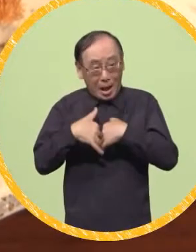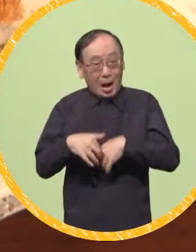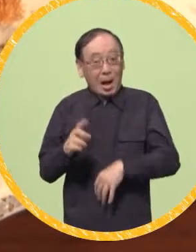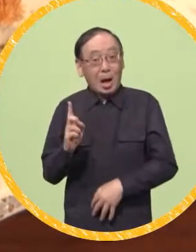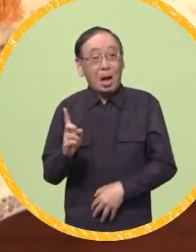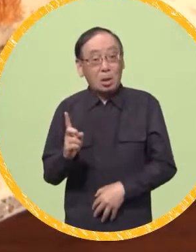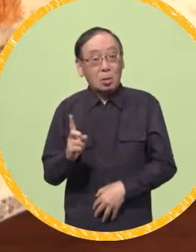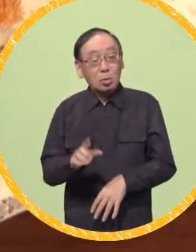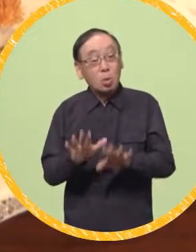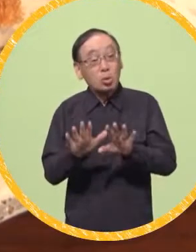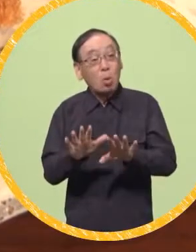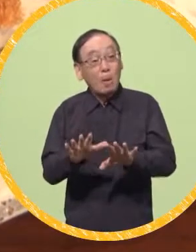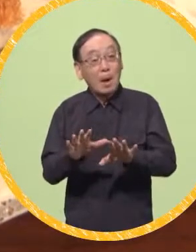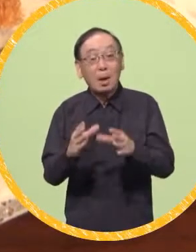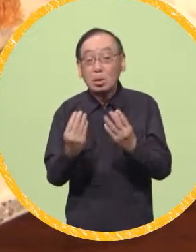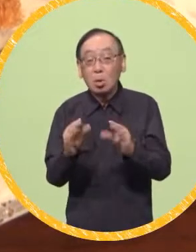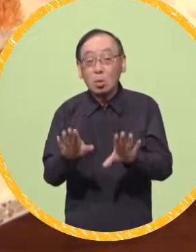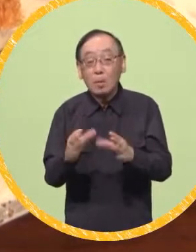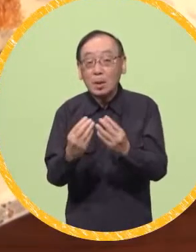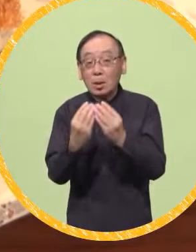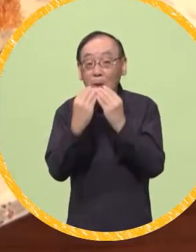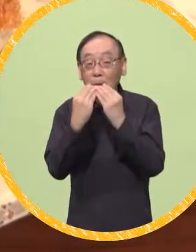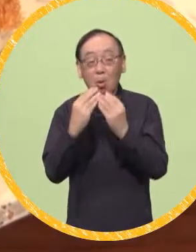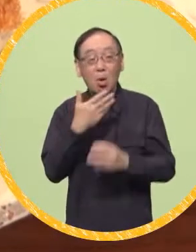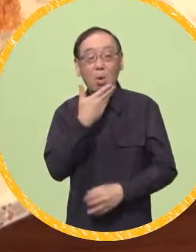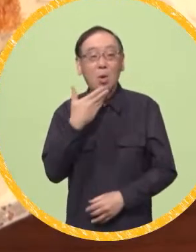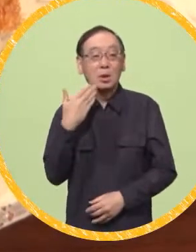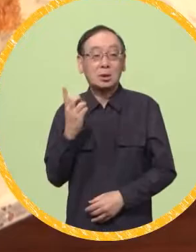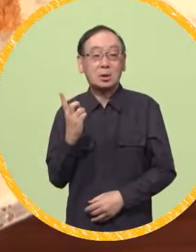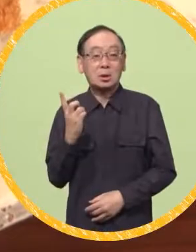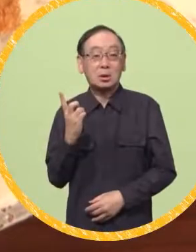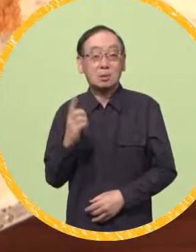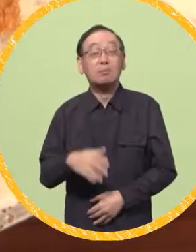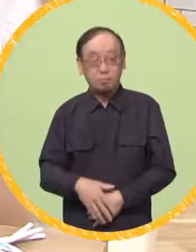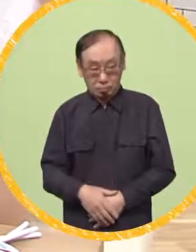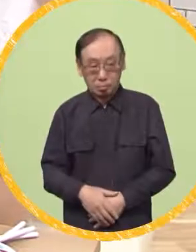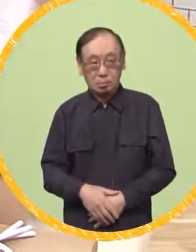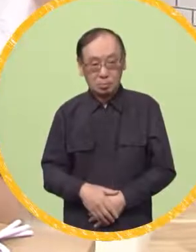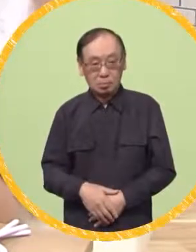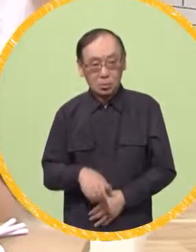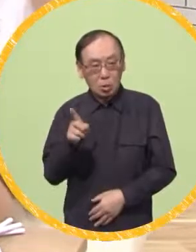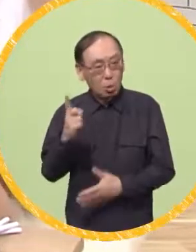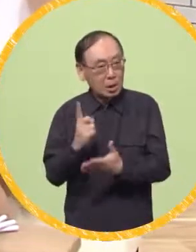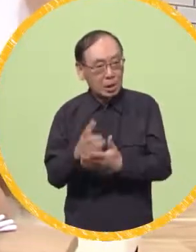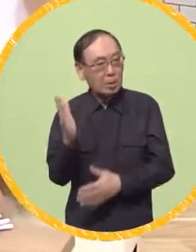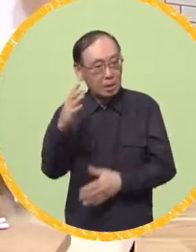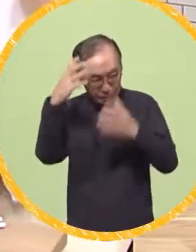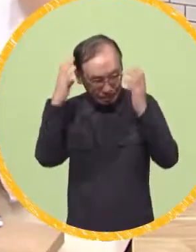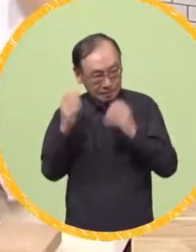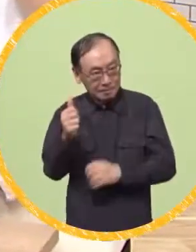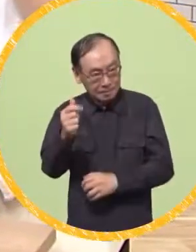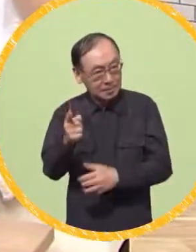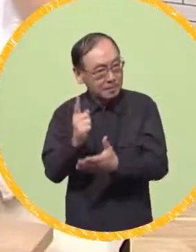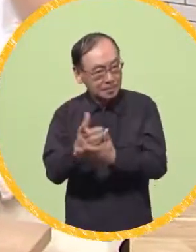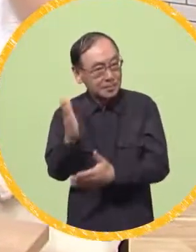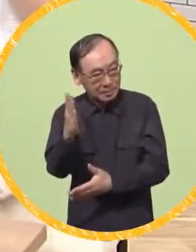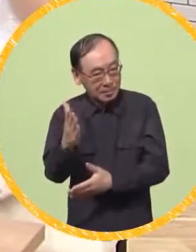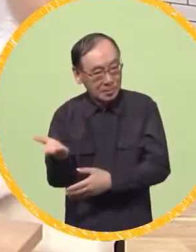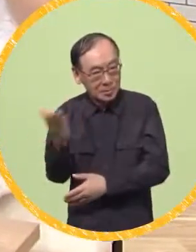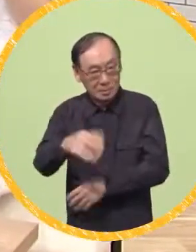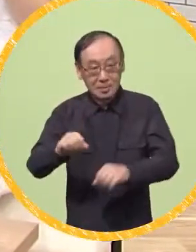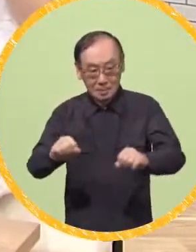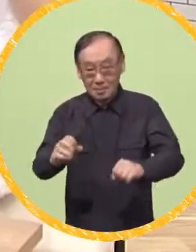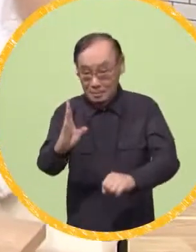しかない美味しい a 組はこれだけじゃなくてまだまだ続きますとねはい次も頑張って